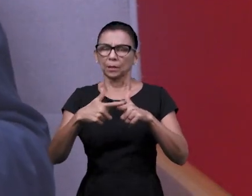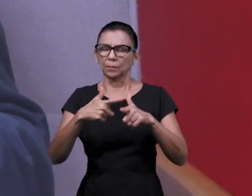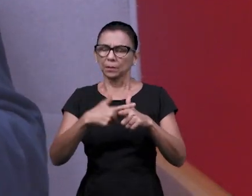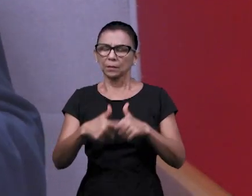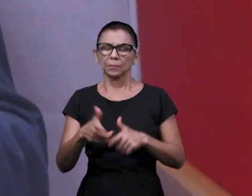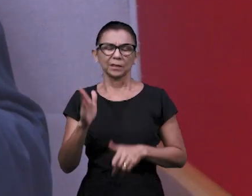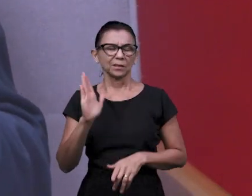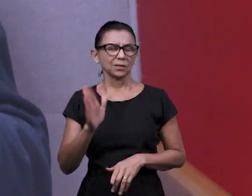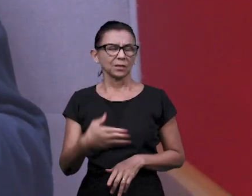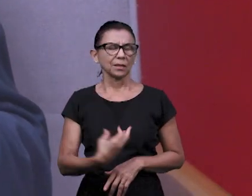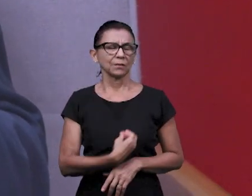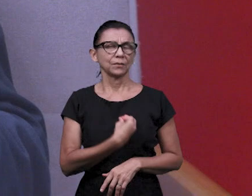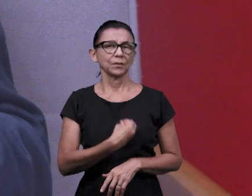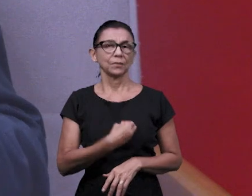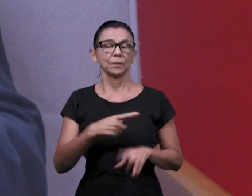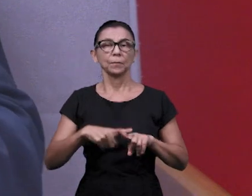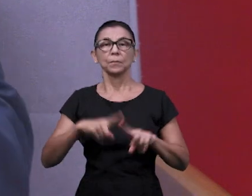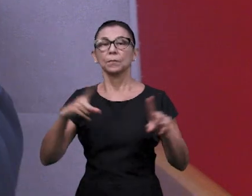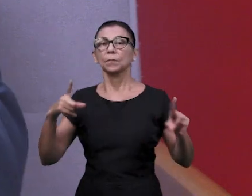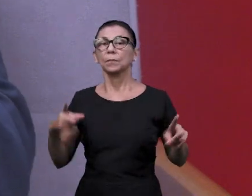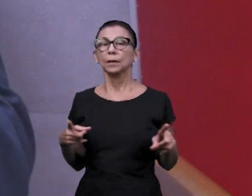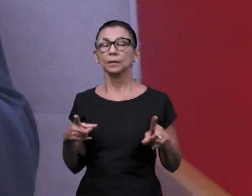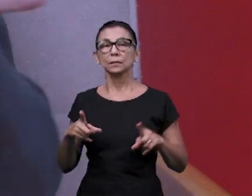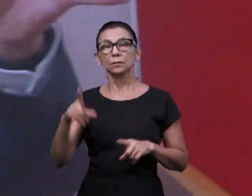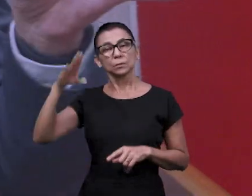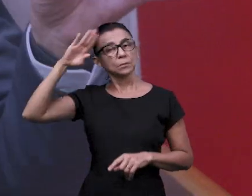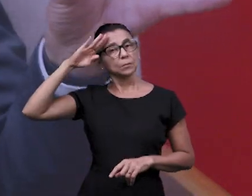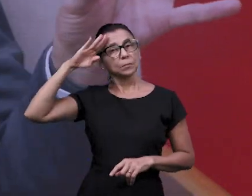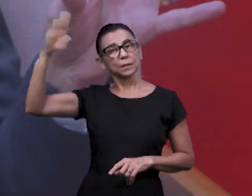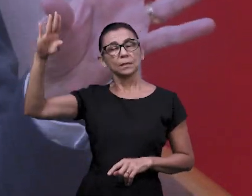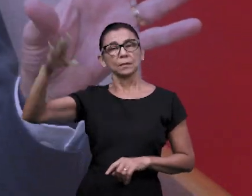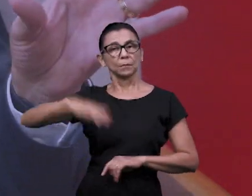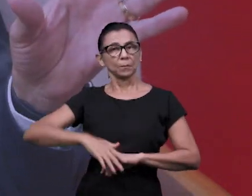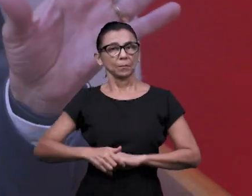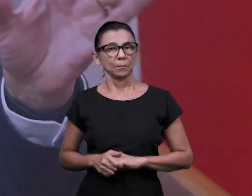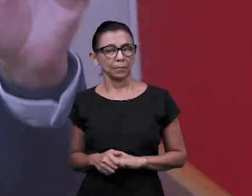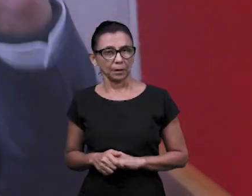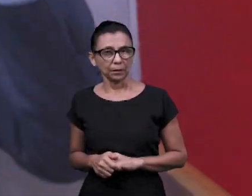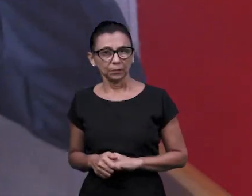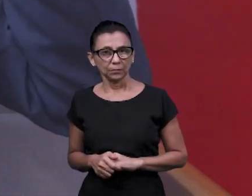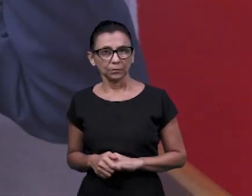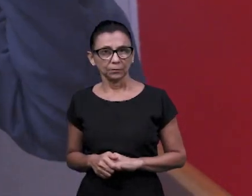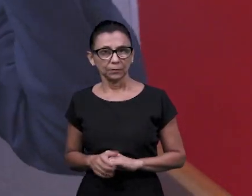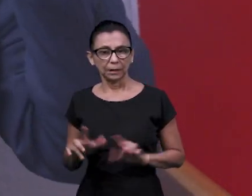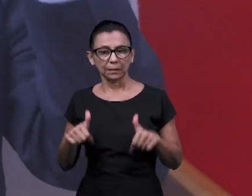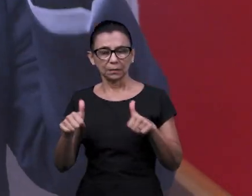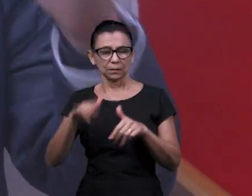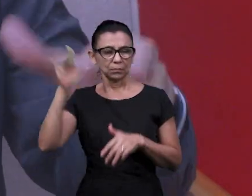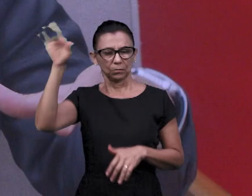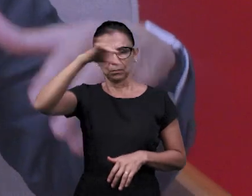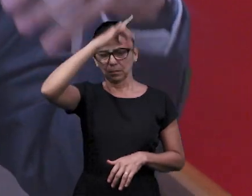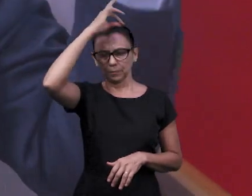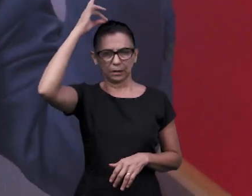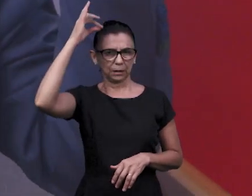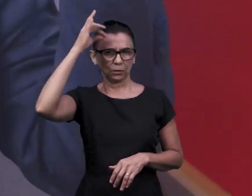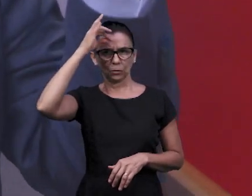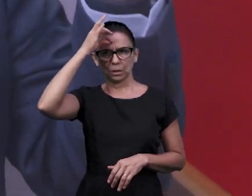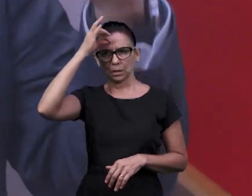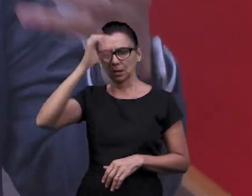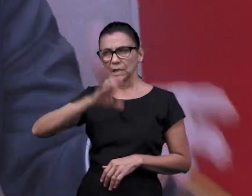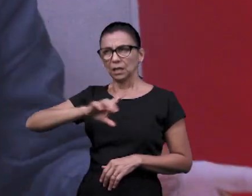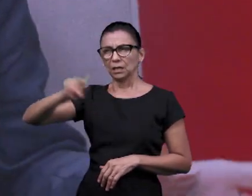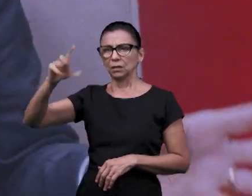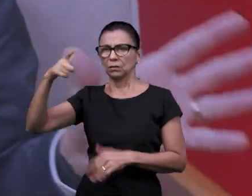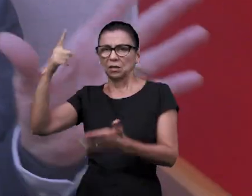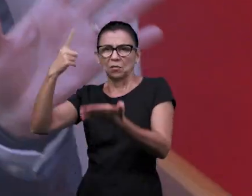le gouvernement du Saint-Esprit, parce que Dieu, il n'a pas d'engagement avec ce qui est humain, avec l'intervention